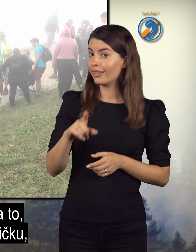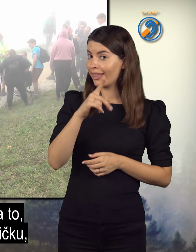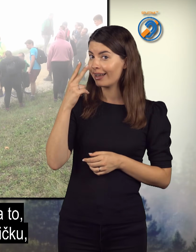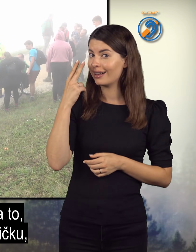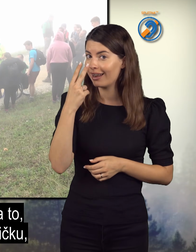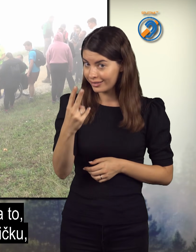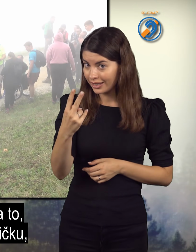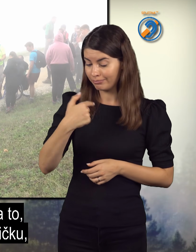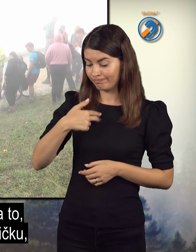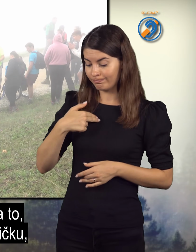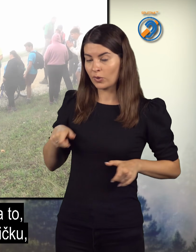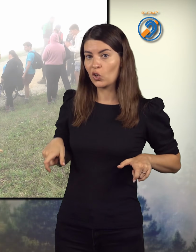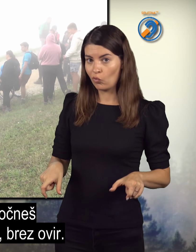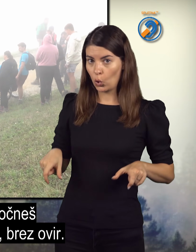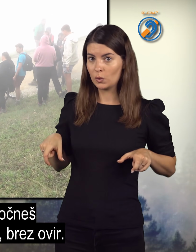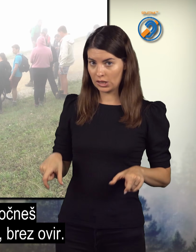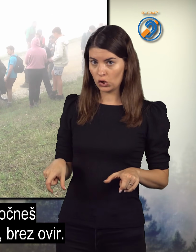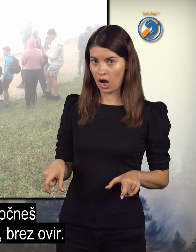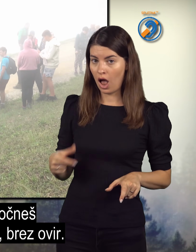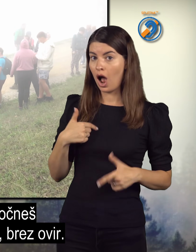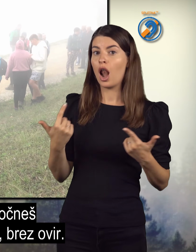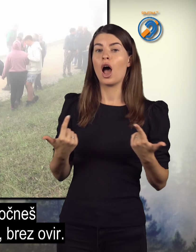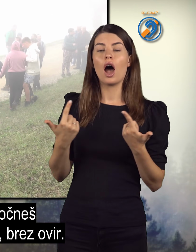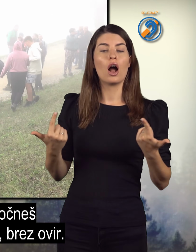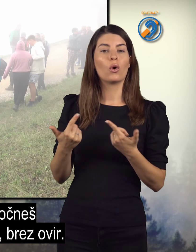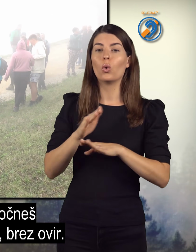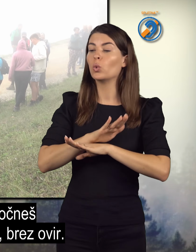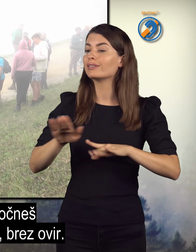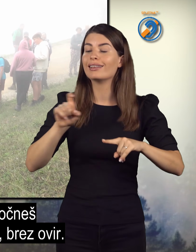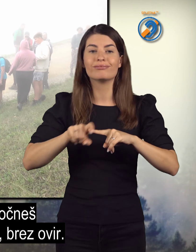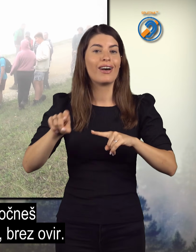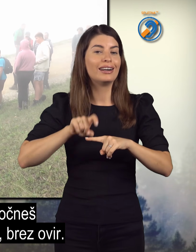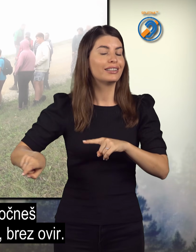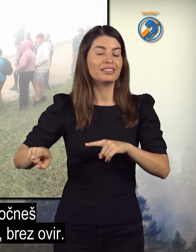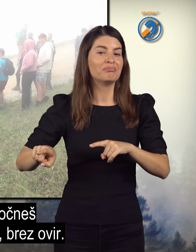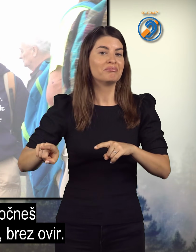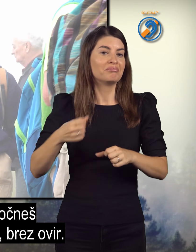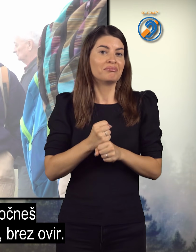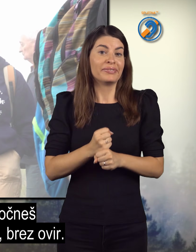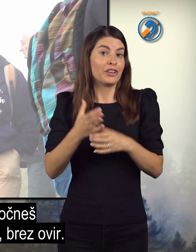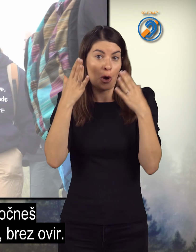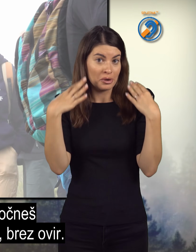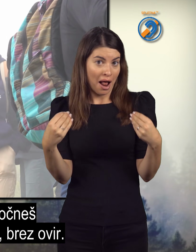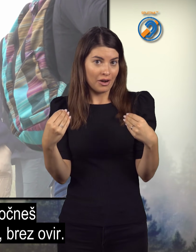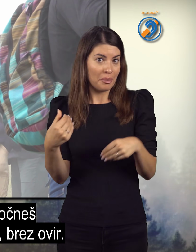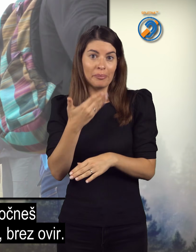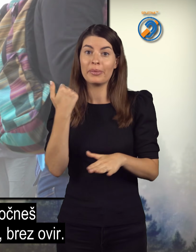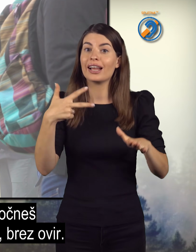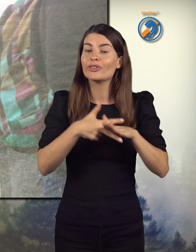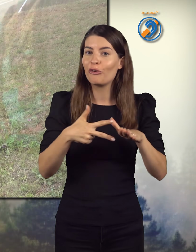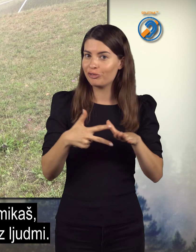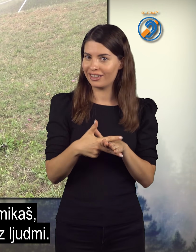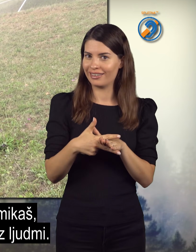Ne glede na to, da si na vozičku, pač lahko stvari počneš čisto normalno, pač brez